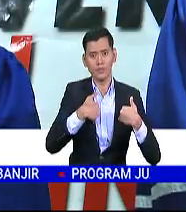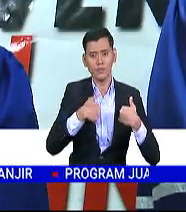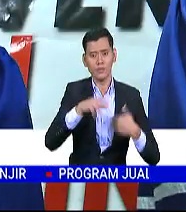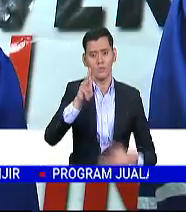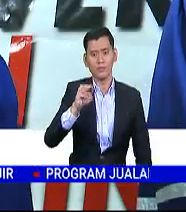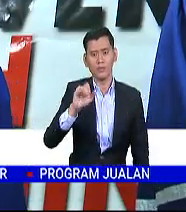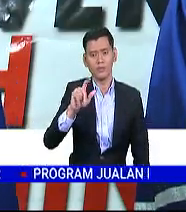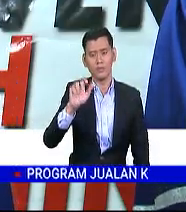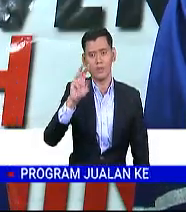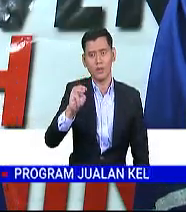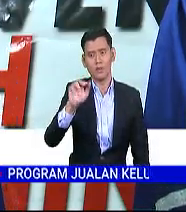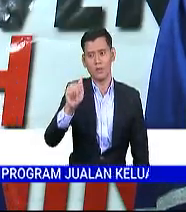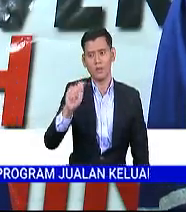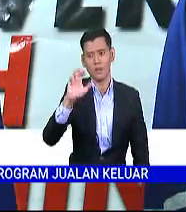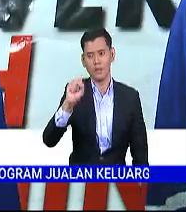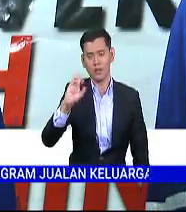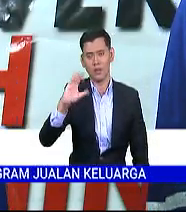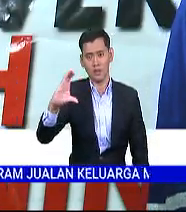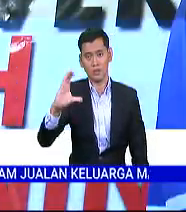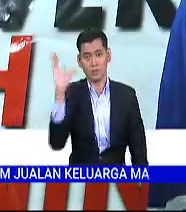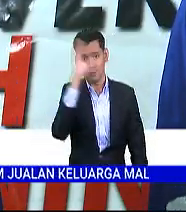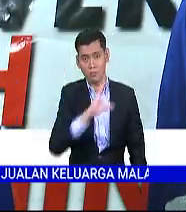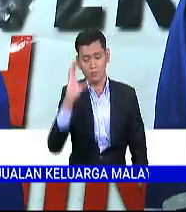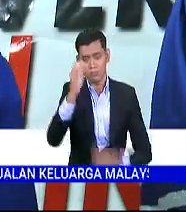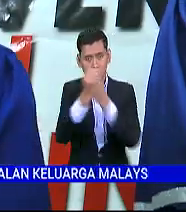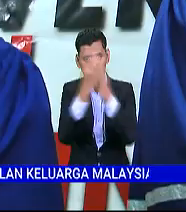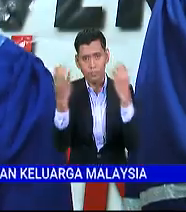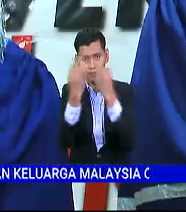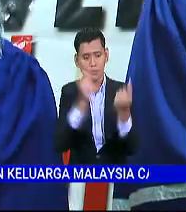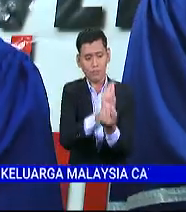MESSEC sedang mencari maklumat-maklumat yang lebih detail bagi